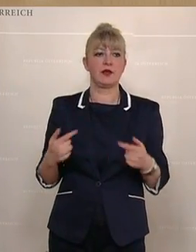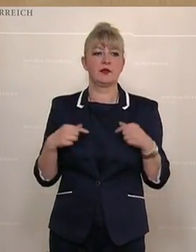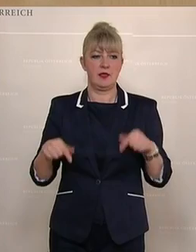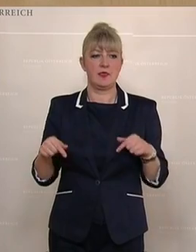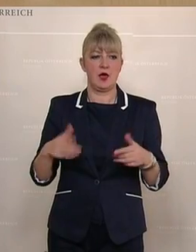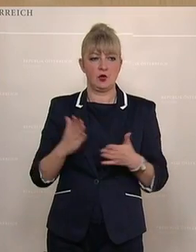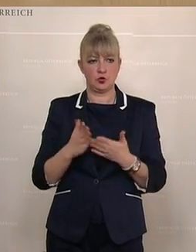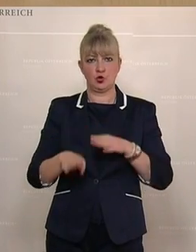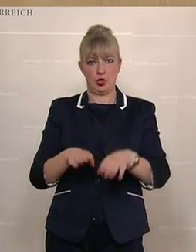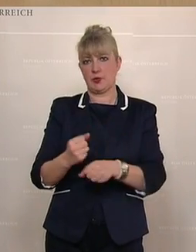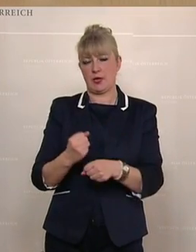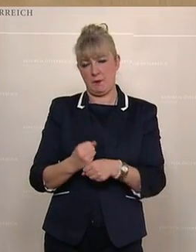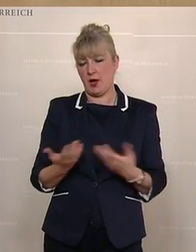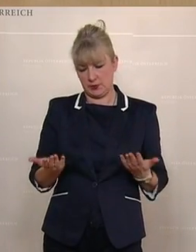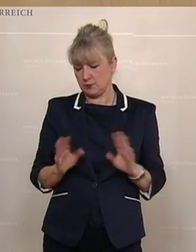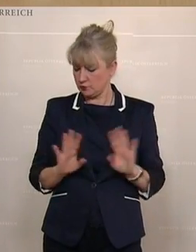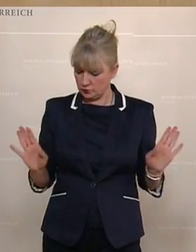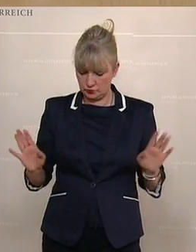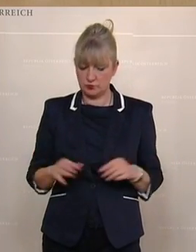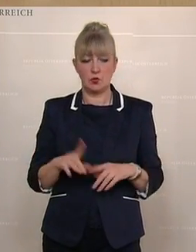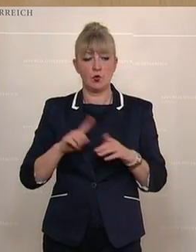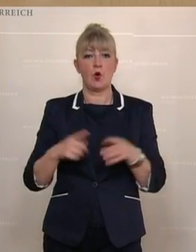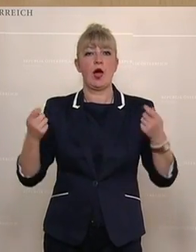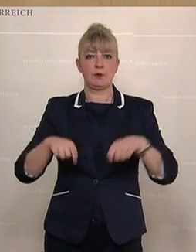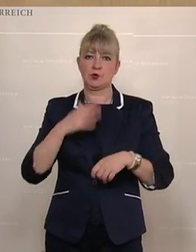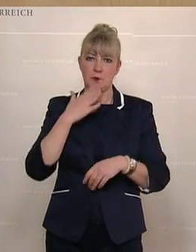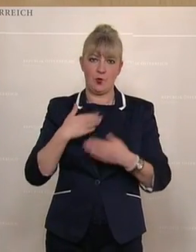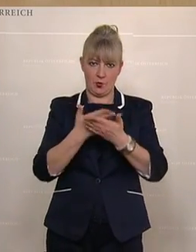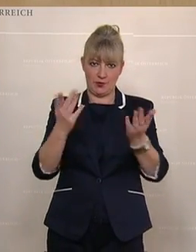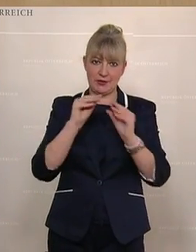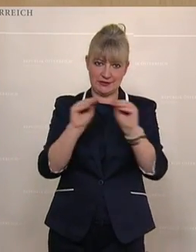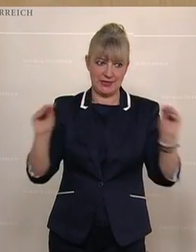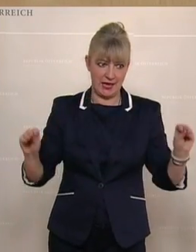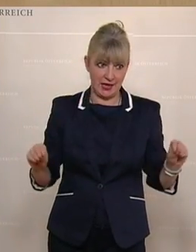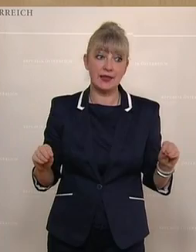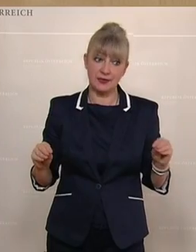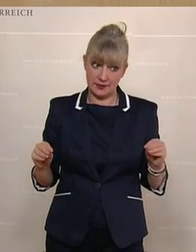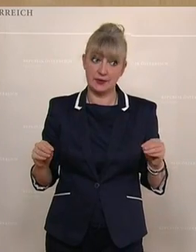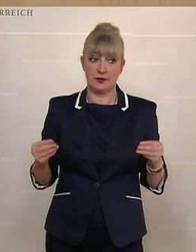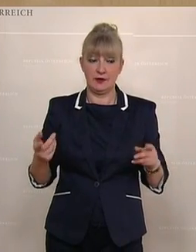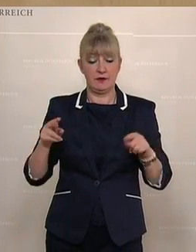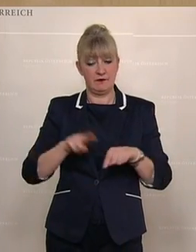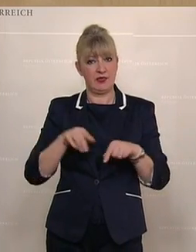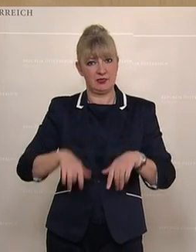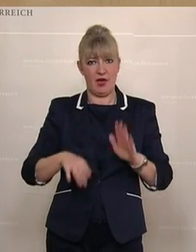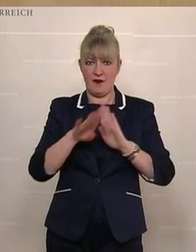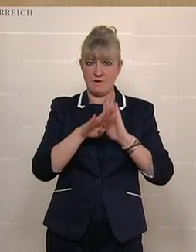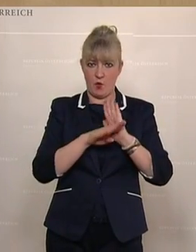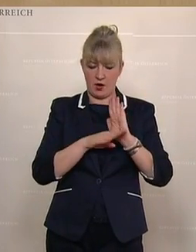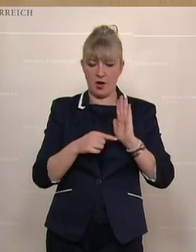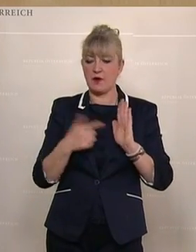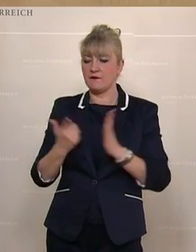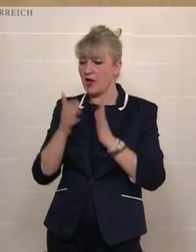haben hier entsprechende Schritte gesetzt. Abschließend möchte ich Ihnen sagen, ja, wenn man Vorgaben macht, dass Hass im